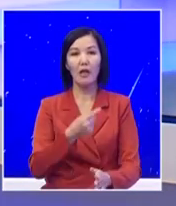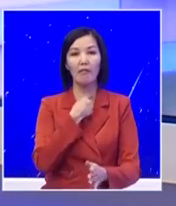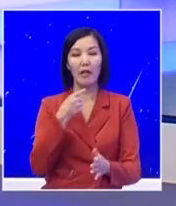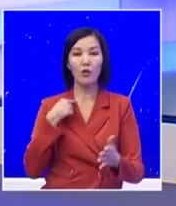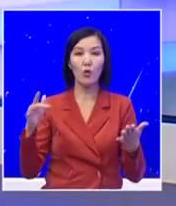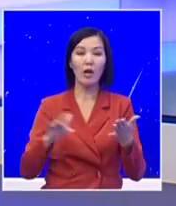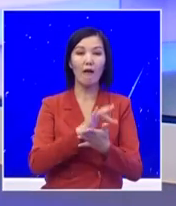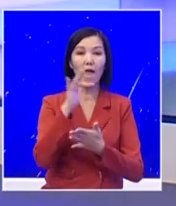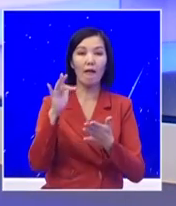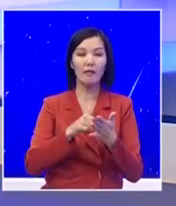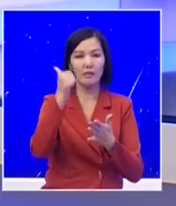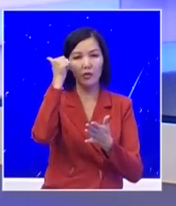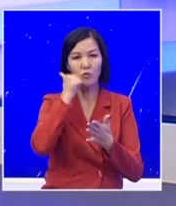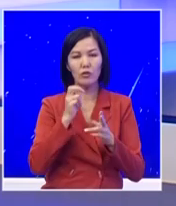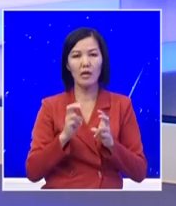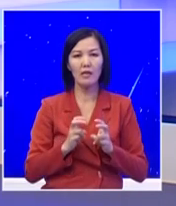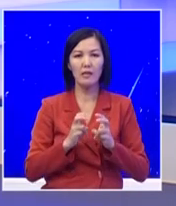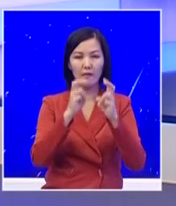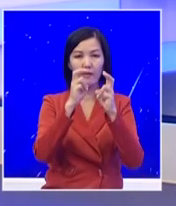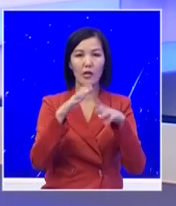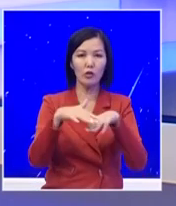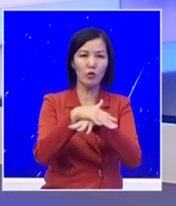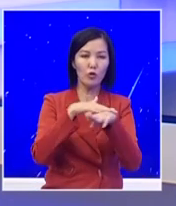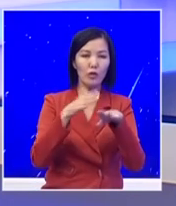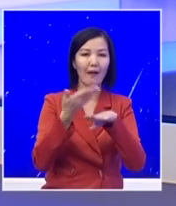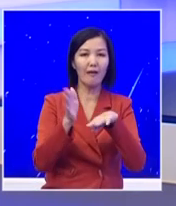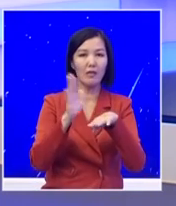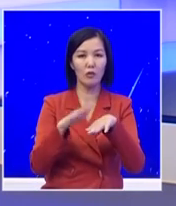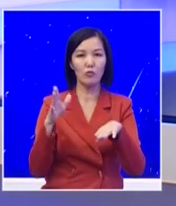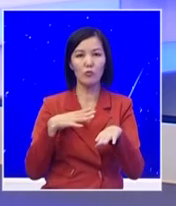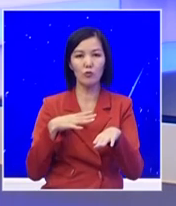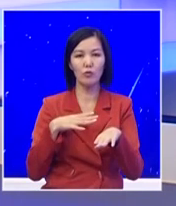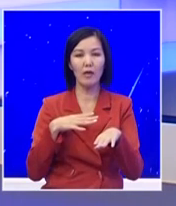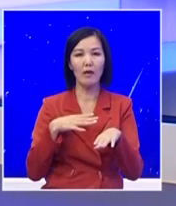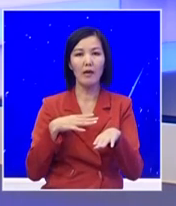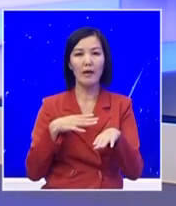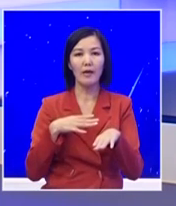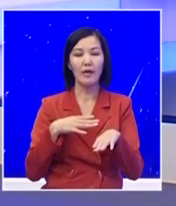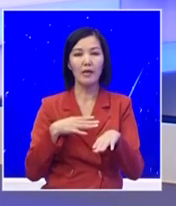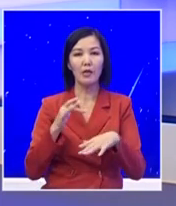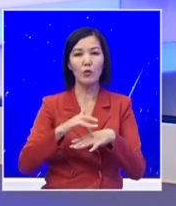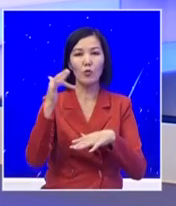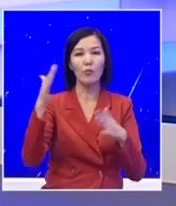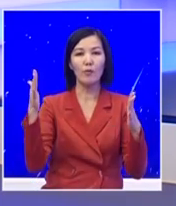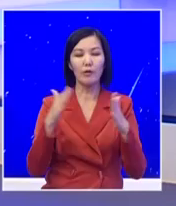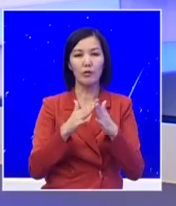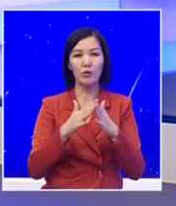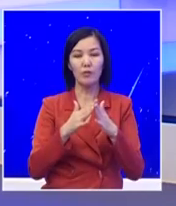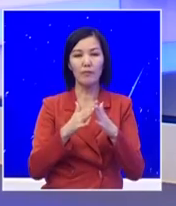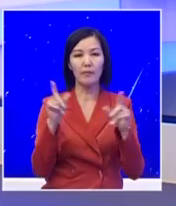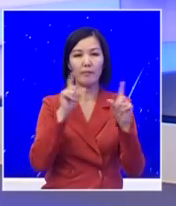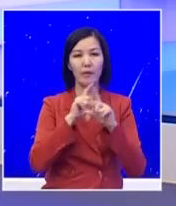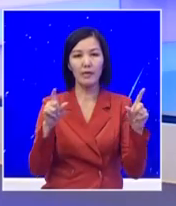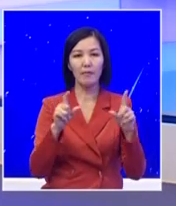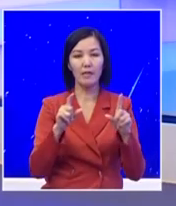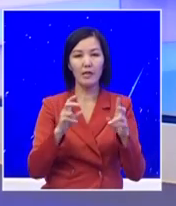Ескі есті шығарып тұр. Талдықорғанда тозған лифтілер тұрғындарға қиындық туғызуда. Көпқабатты тұрғын үйлермен